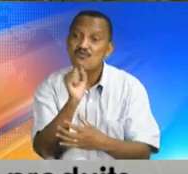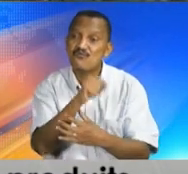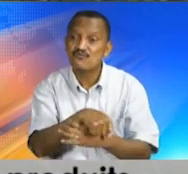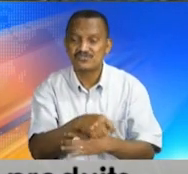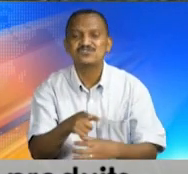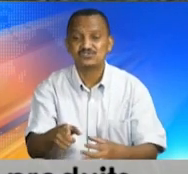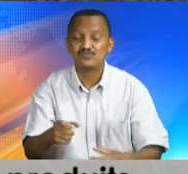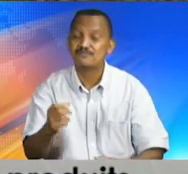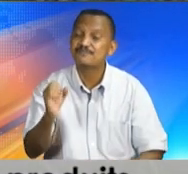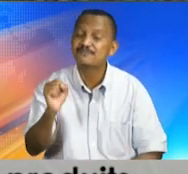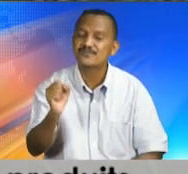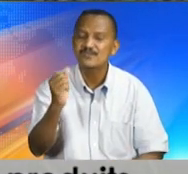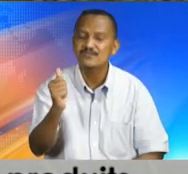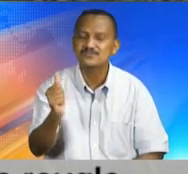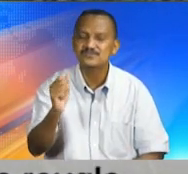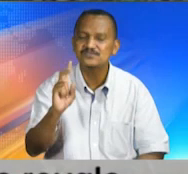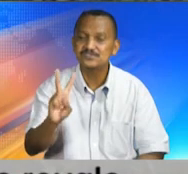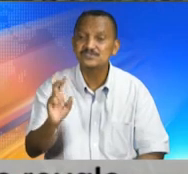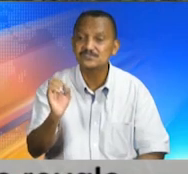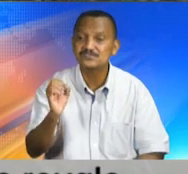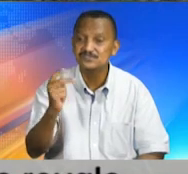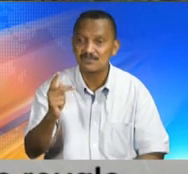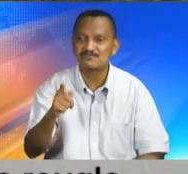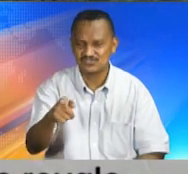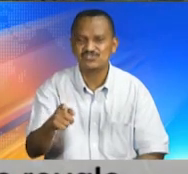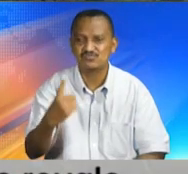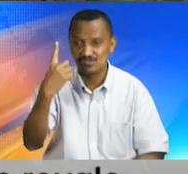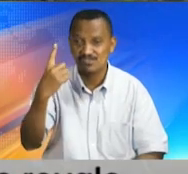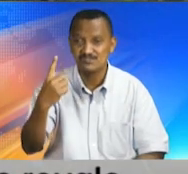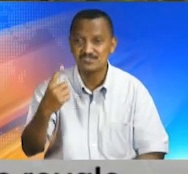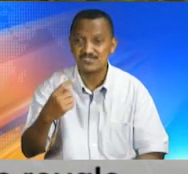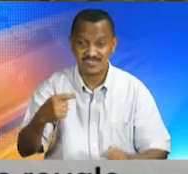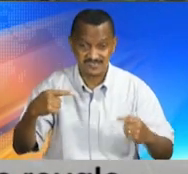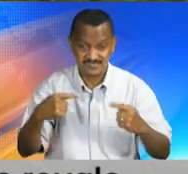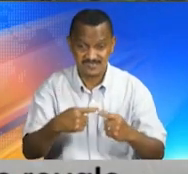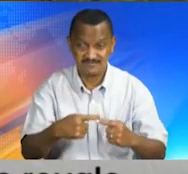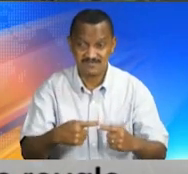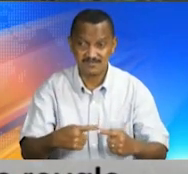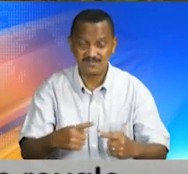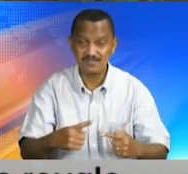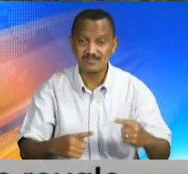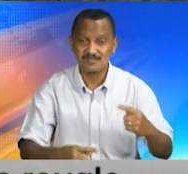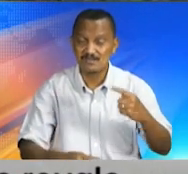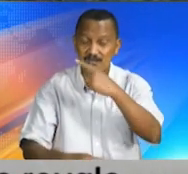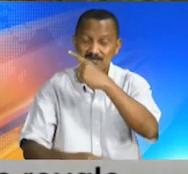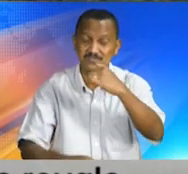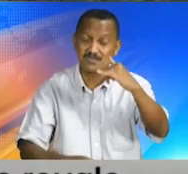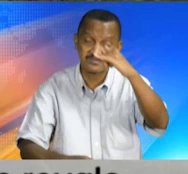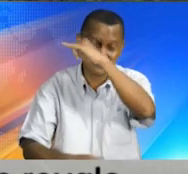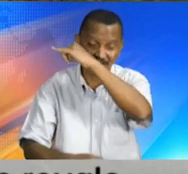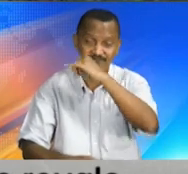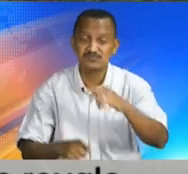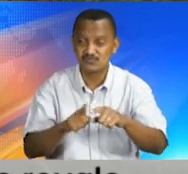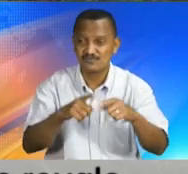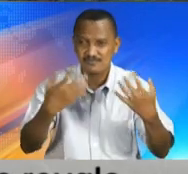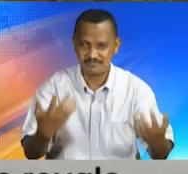mamy tantely ihany zany no mahanantsika nefa eny an-dafy zany a misy ny mpiompy tantely zany dia efa maka an'le hoe